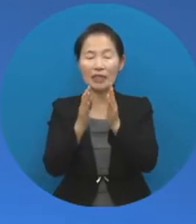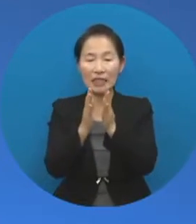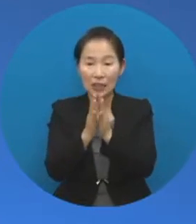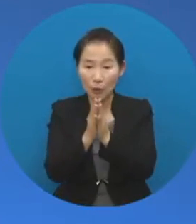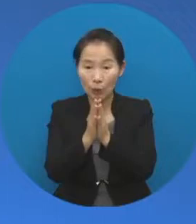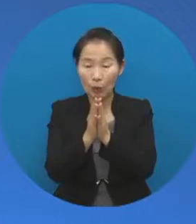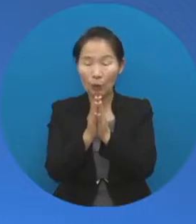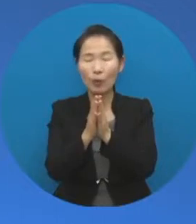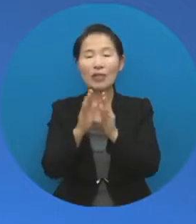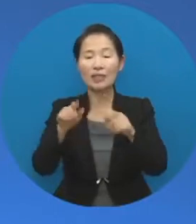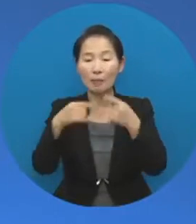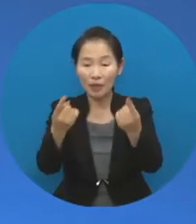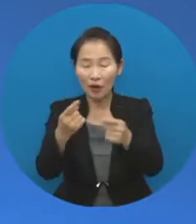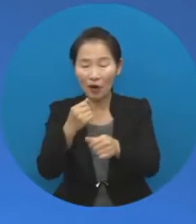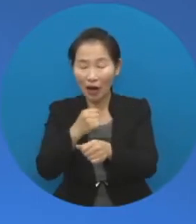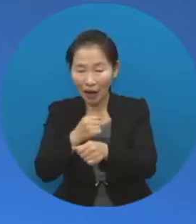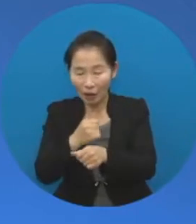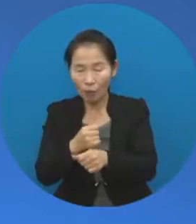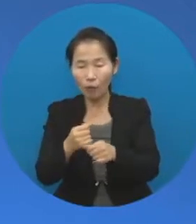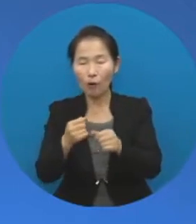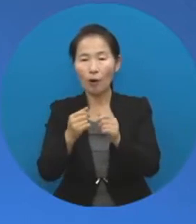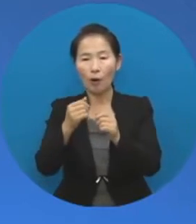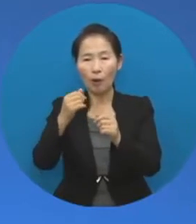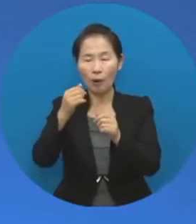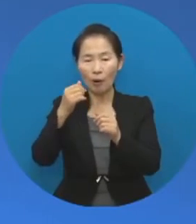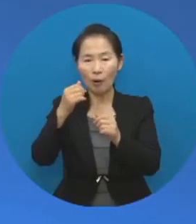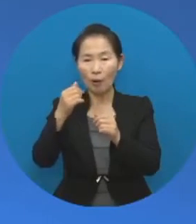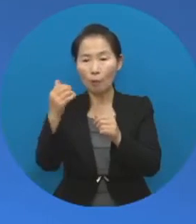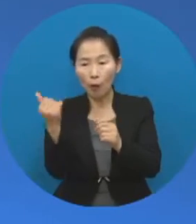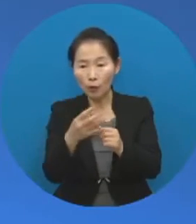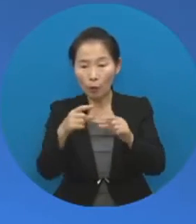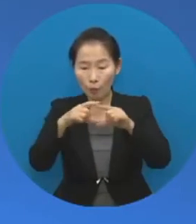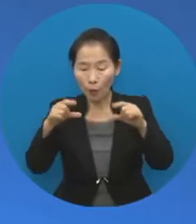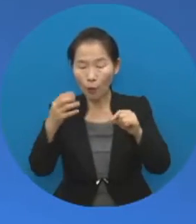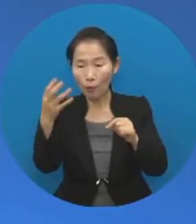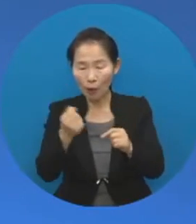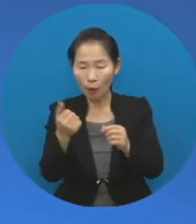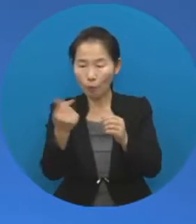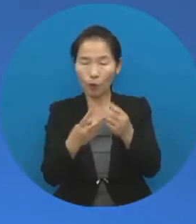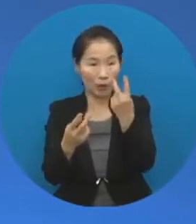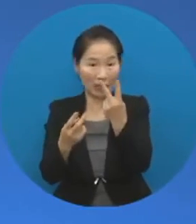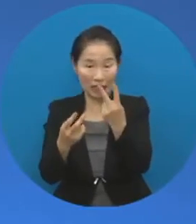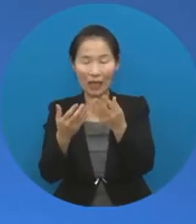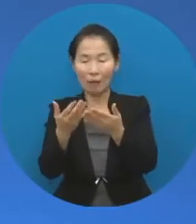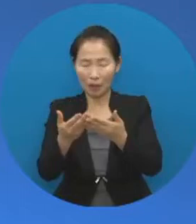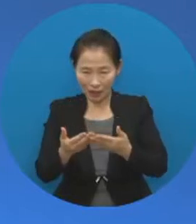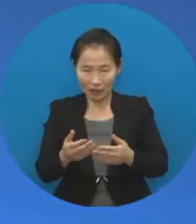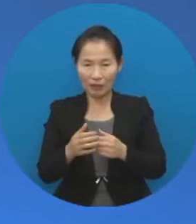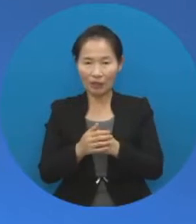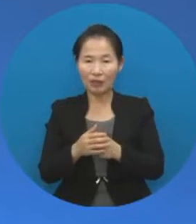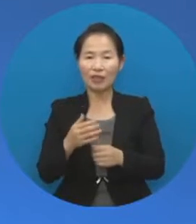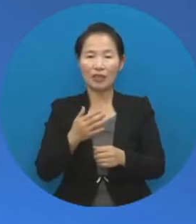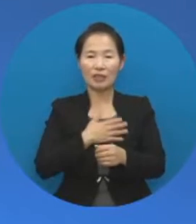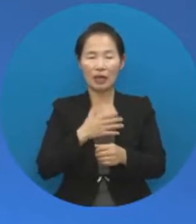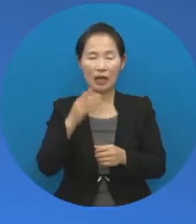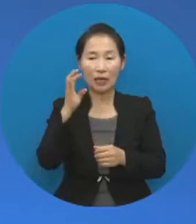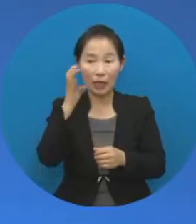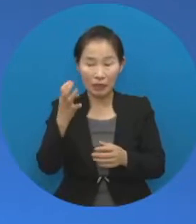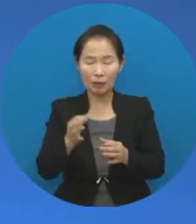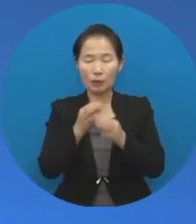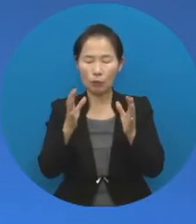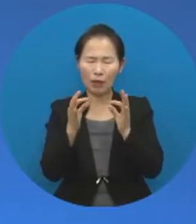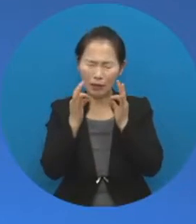번호표를 받았어요. 그래가지고 이제 2번으로 번호표를 받아서 이제 기도를 받았는데 제가 너무나 40일 동안 하나님을 간절히